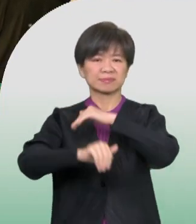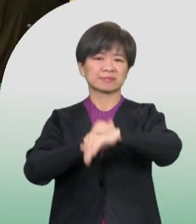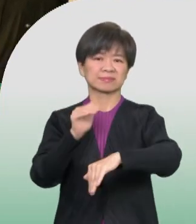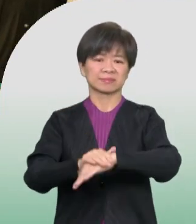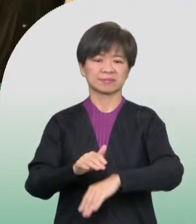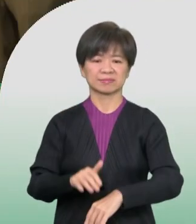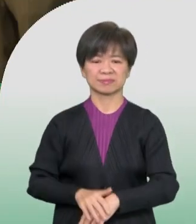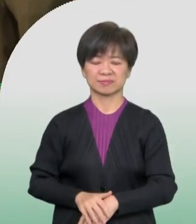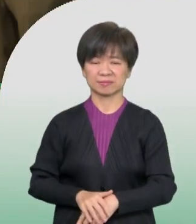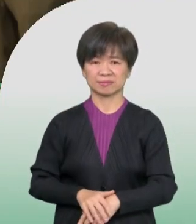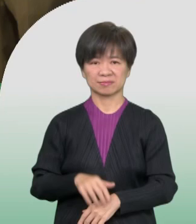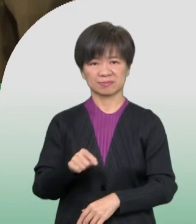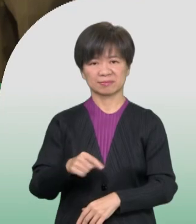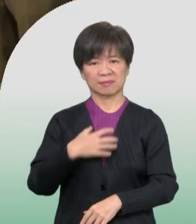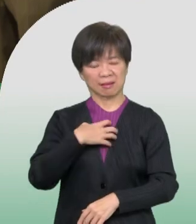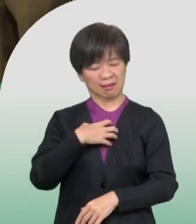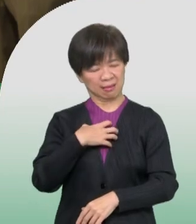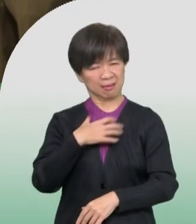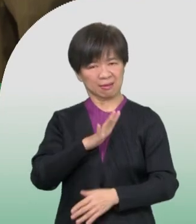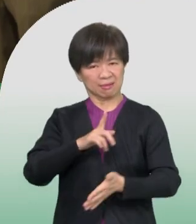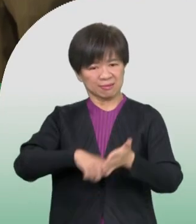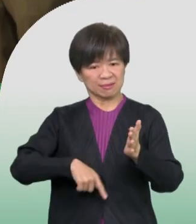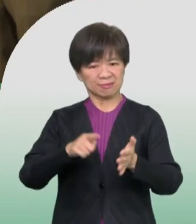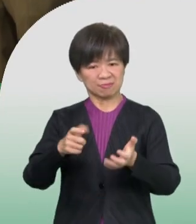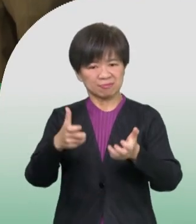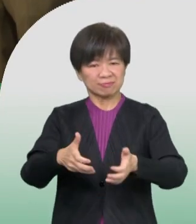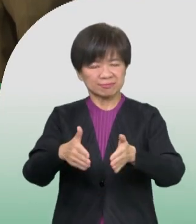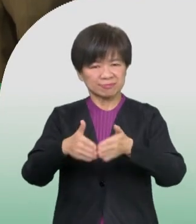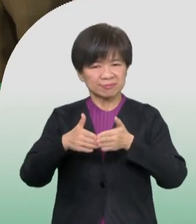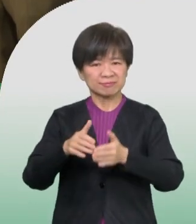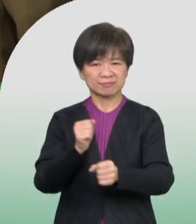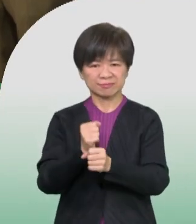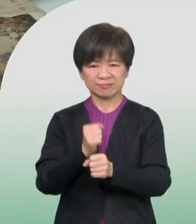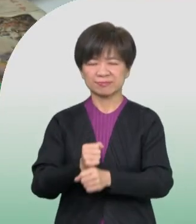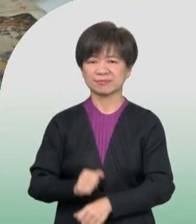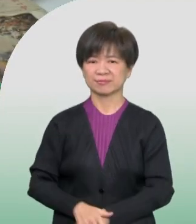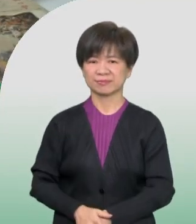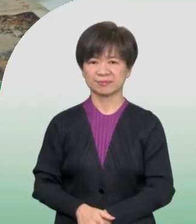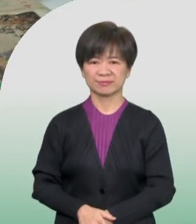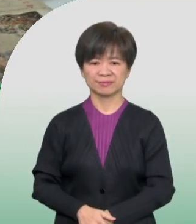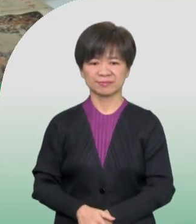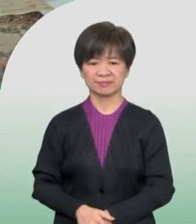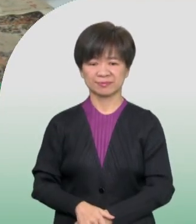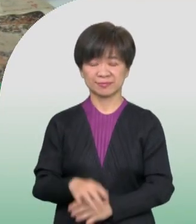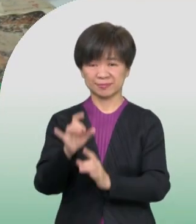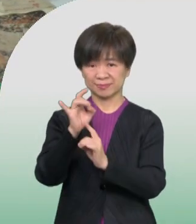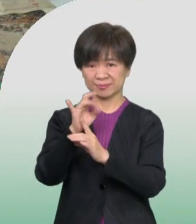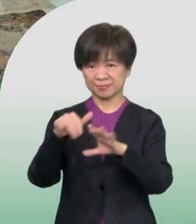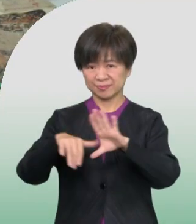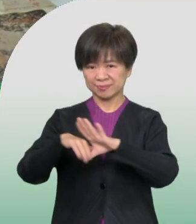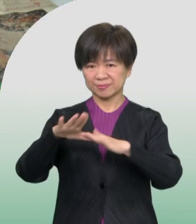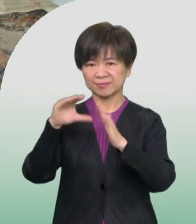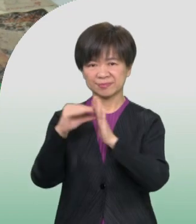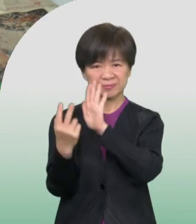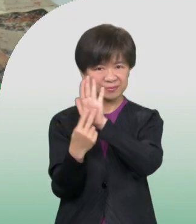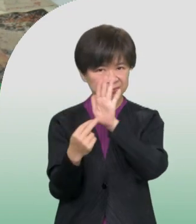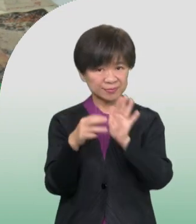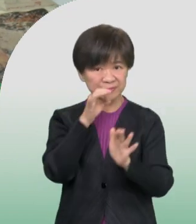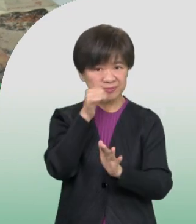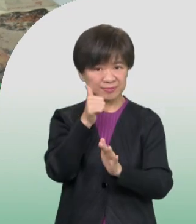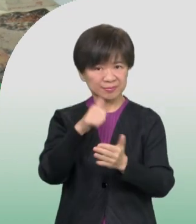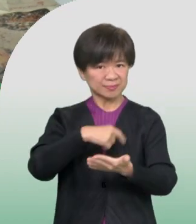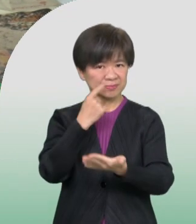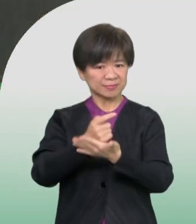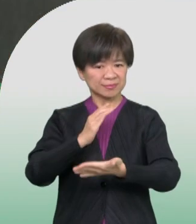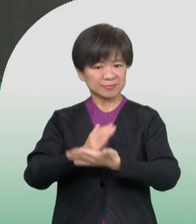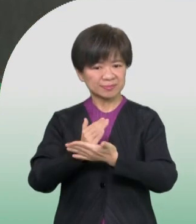心加动物简单，咪动重要个一场工厂。 新竹人文化局讲，吴楚流全集按